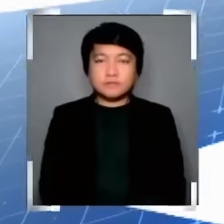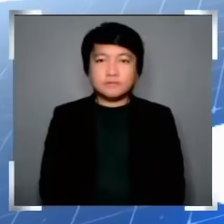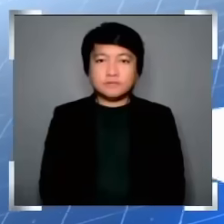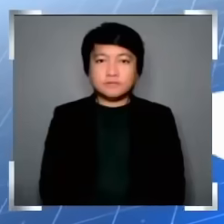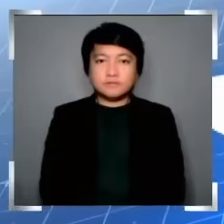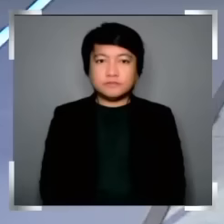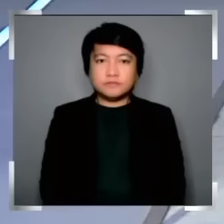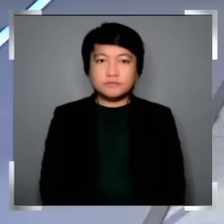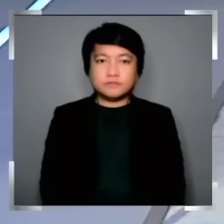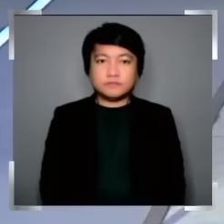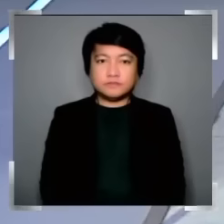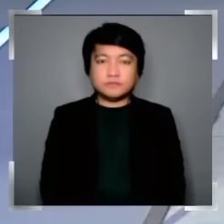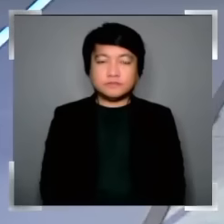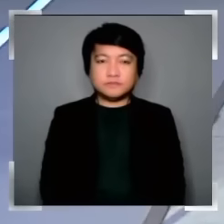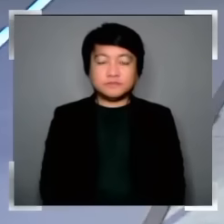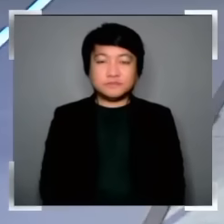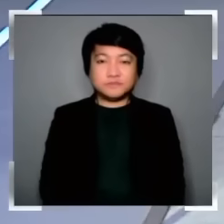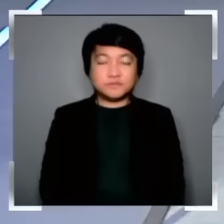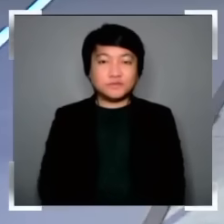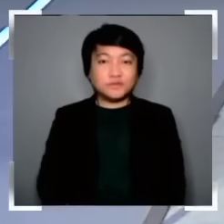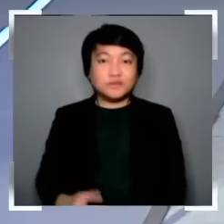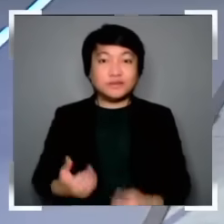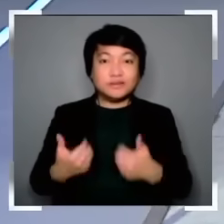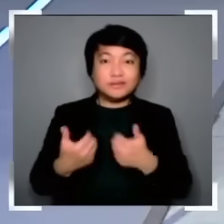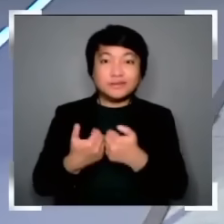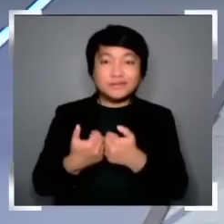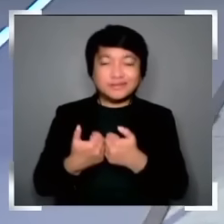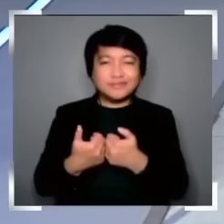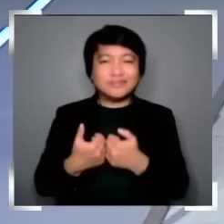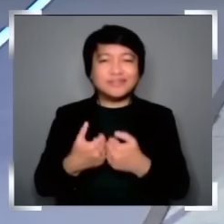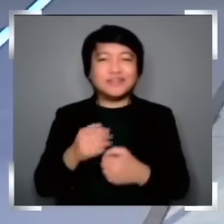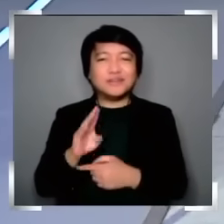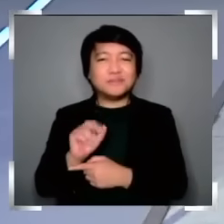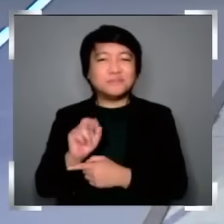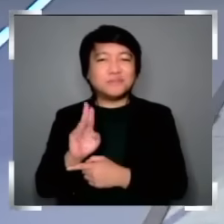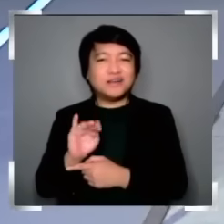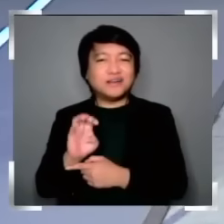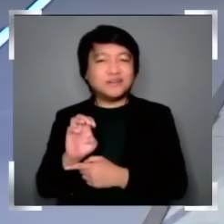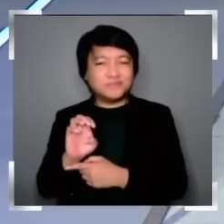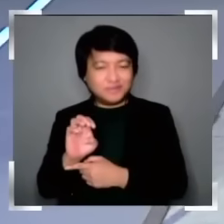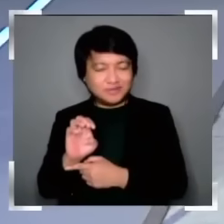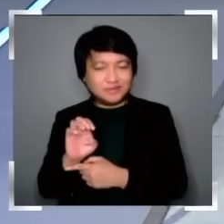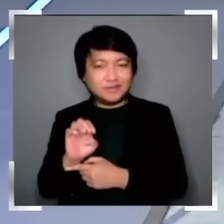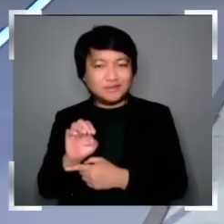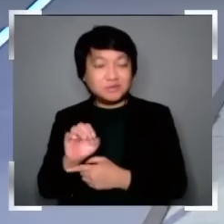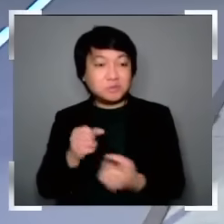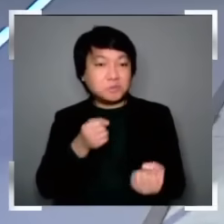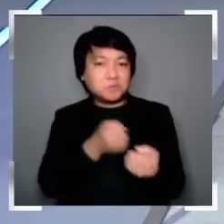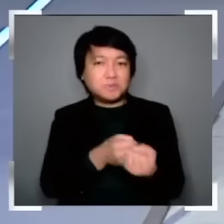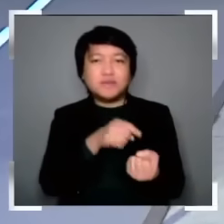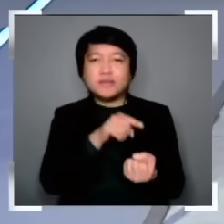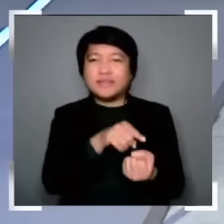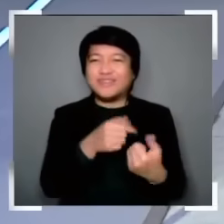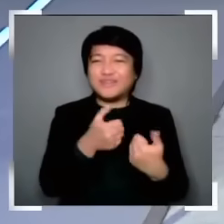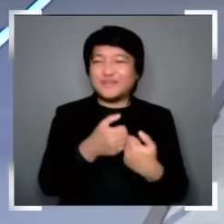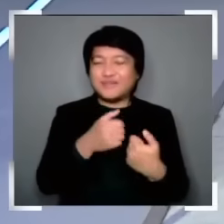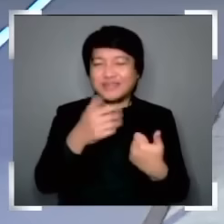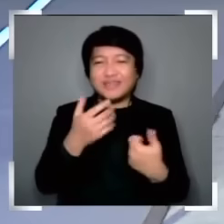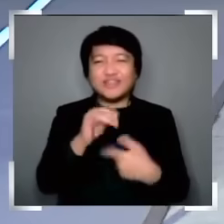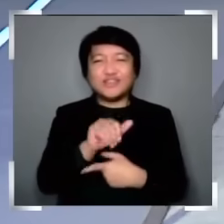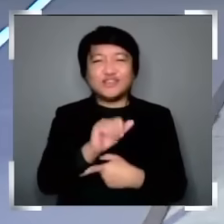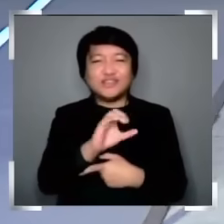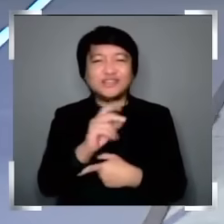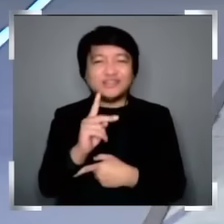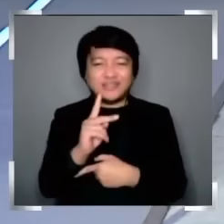Supportive girlfriend si Barbie Fortesa sa bagong milestone ni Jack Roberto. Nag-umapaw din ang suporta ng fans abroad para